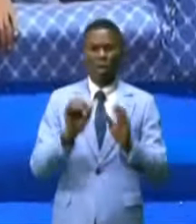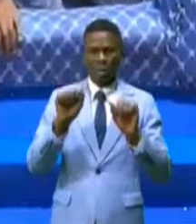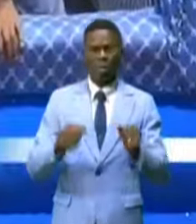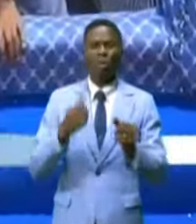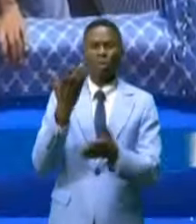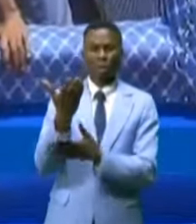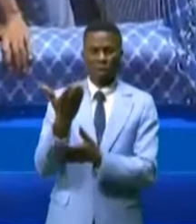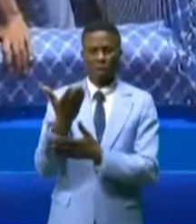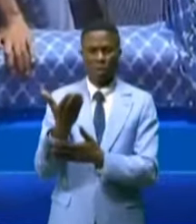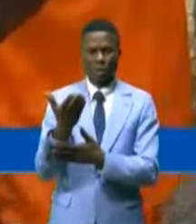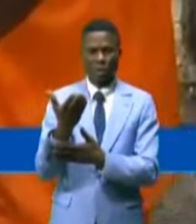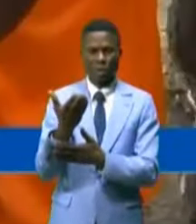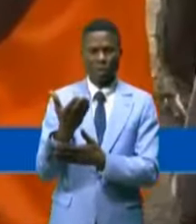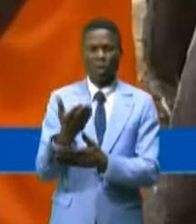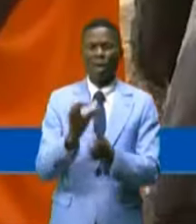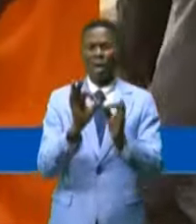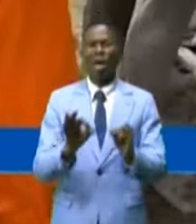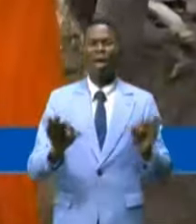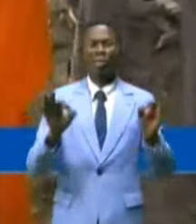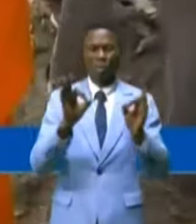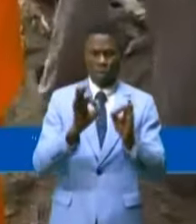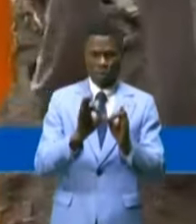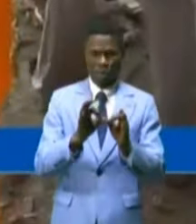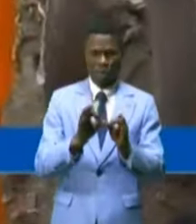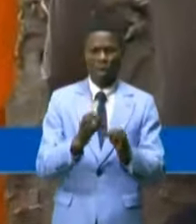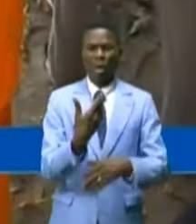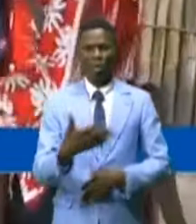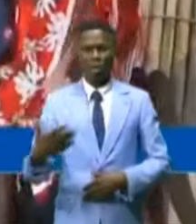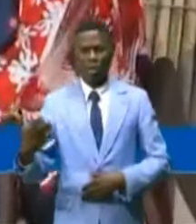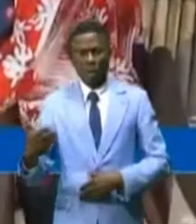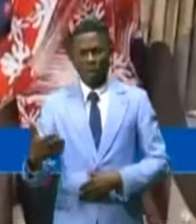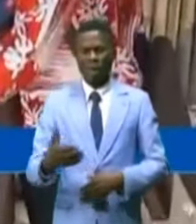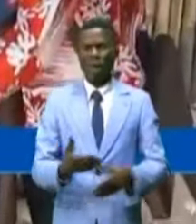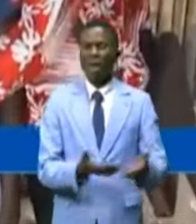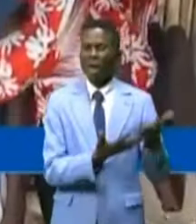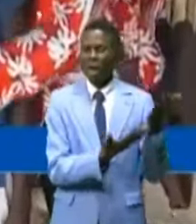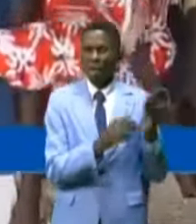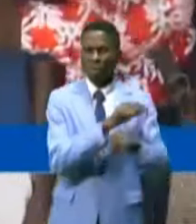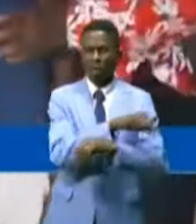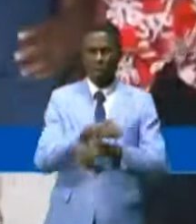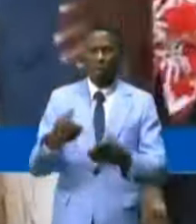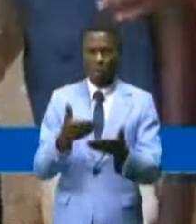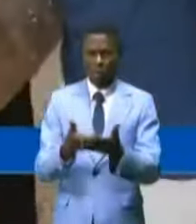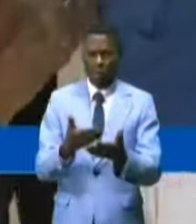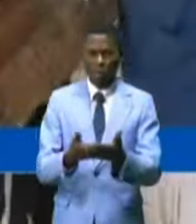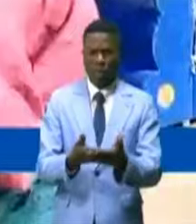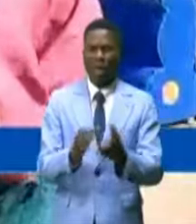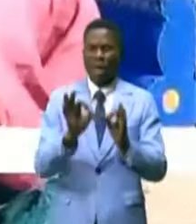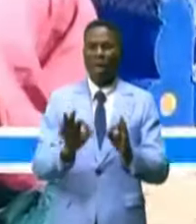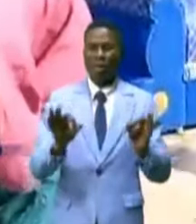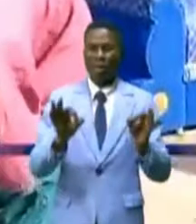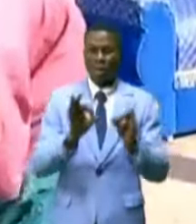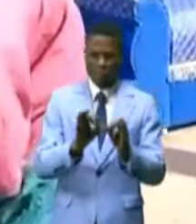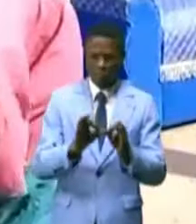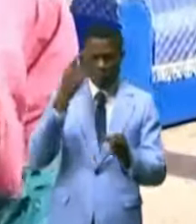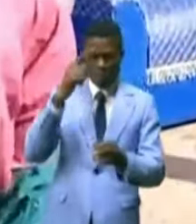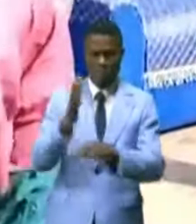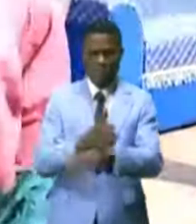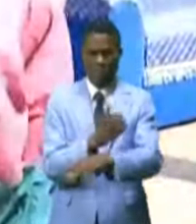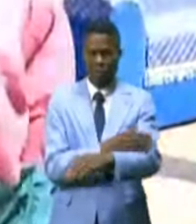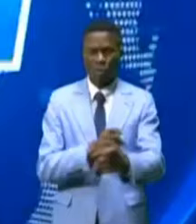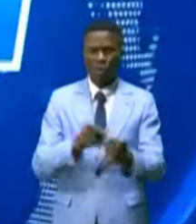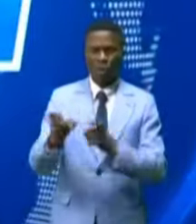d'évoquer la nécessité matérielle d'équiper ces bureaux de liaison nécessaires relatifs aux